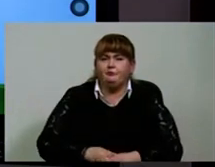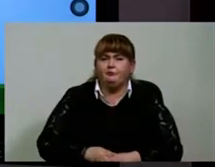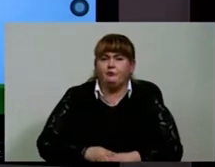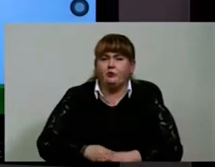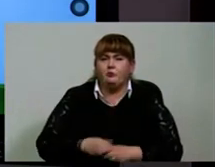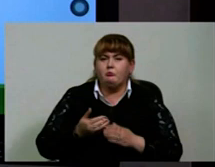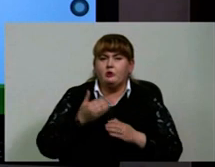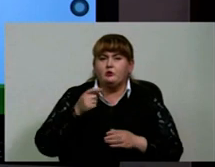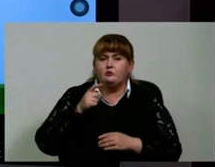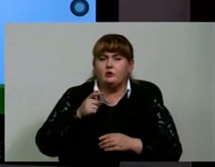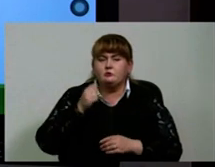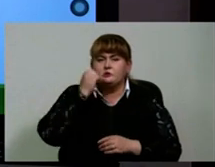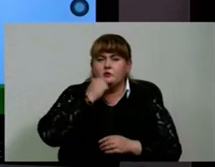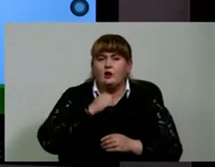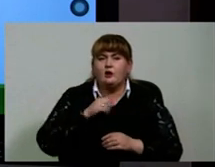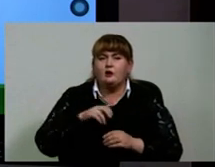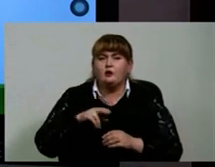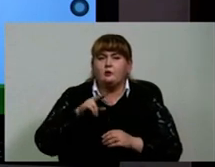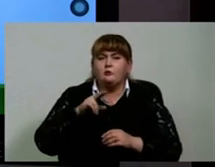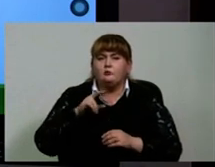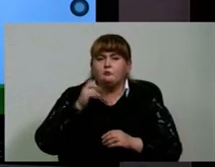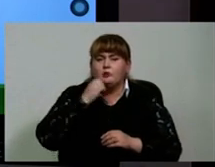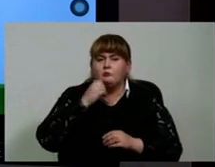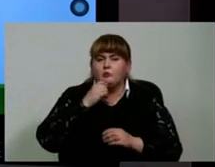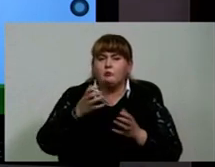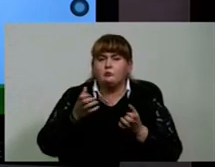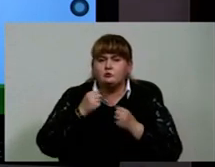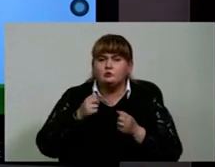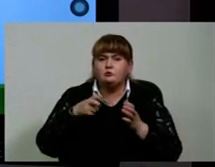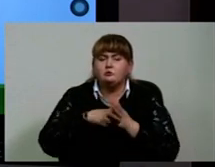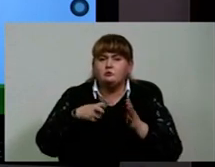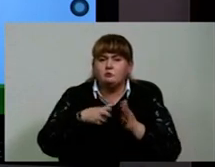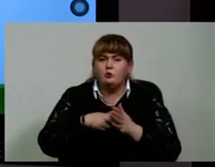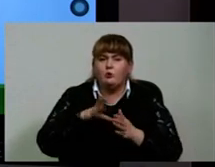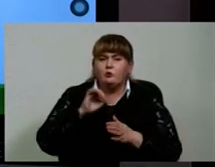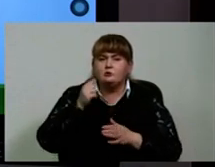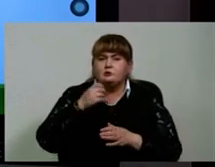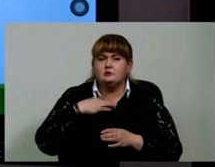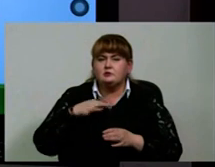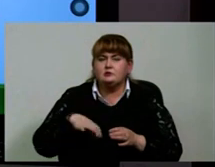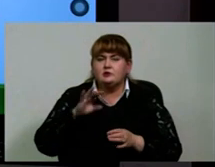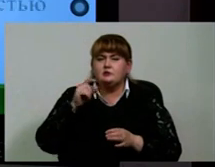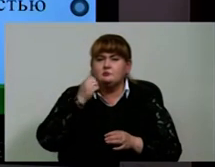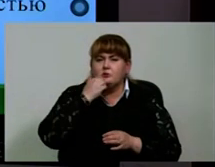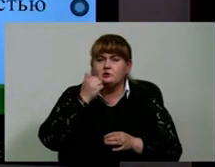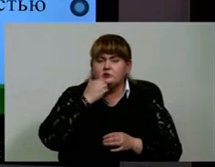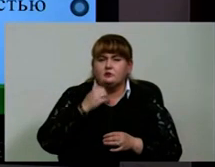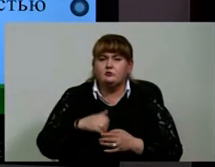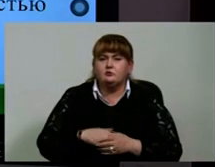Вот перед вами старая бабка Маланья, которая получила письмо от сына из Москвы.